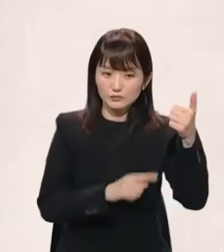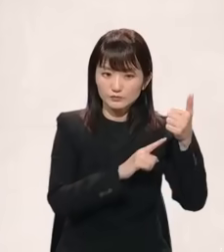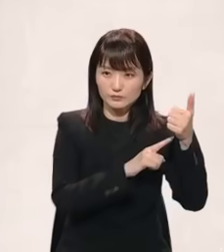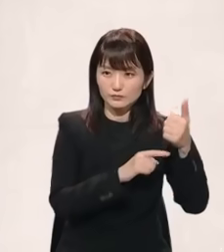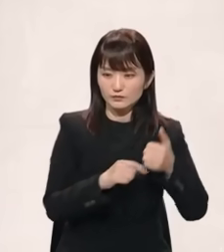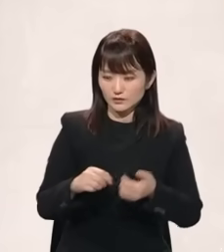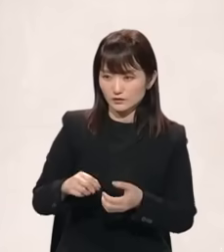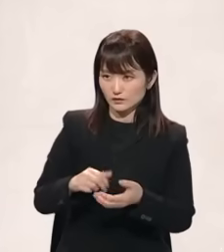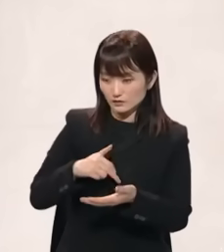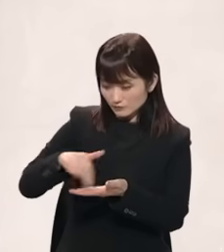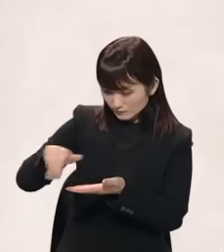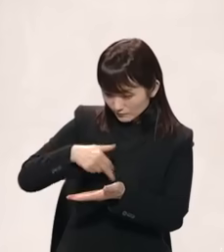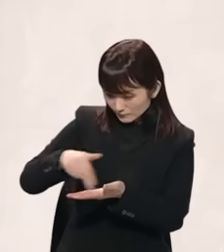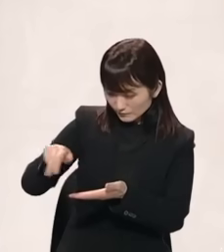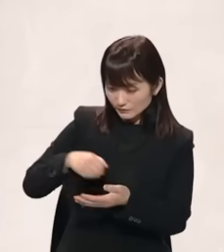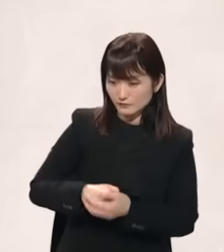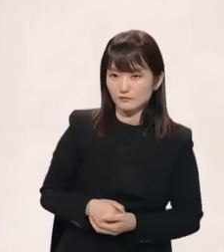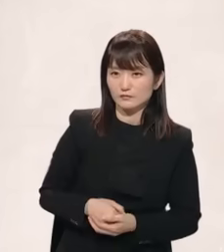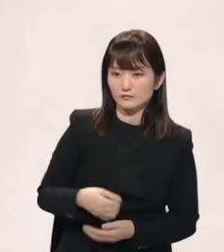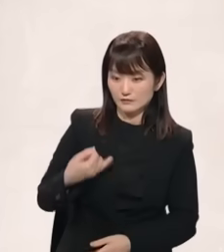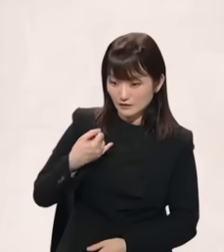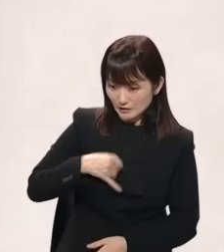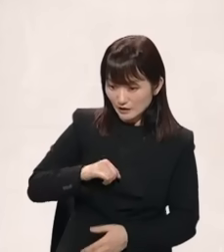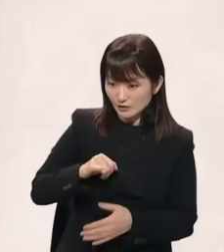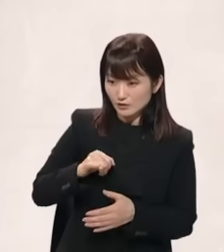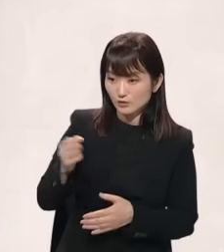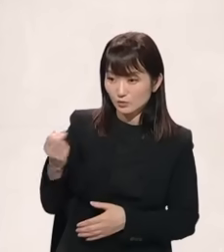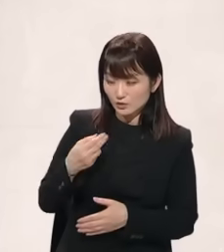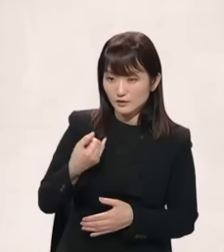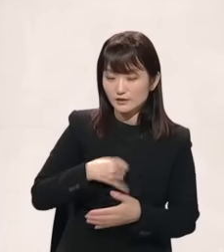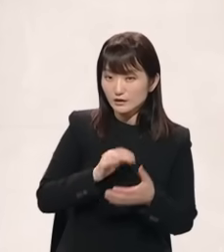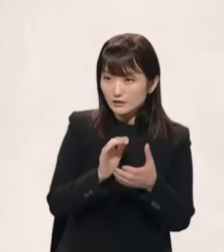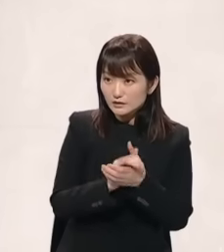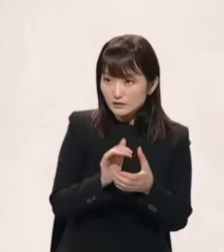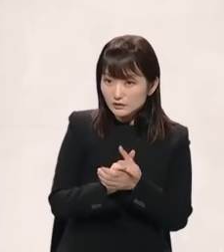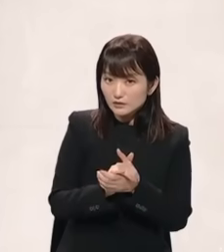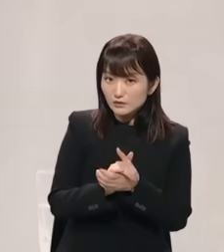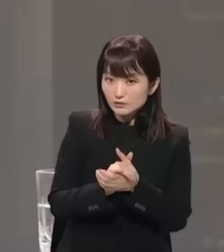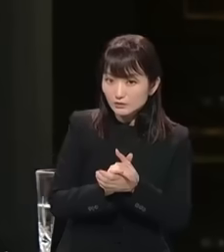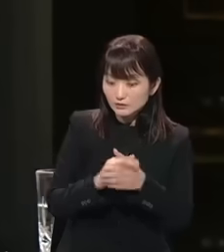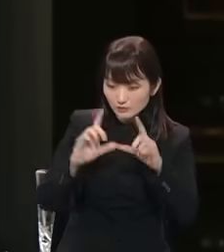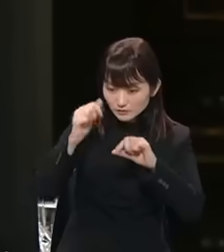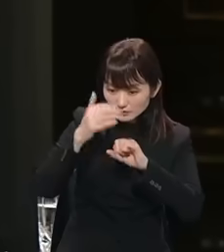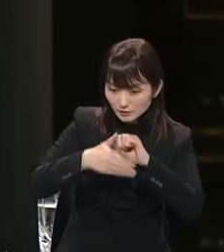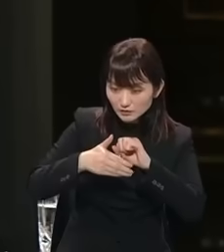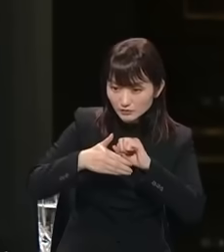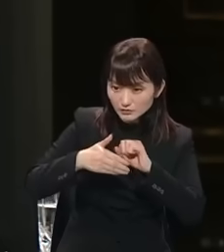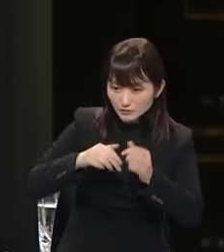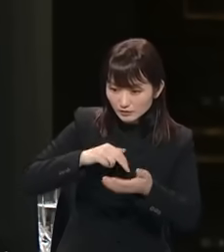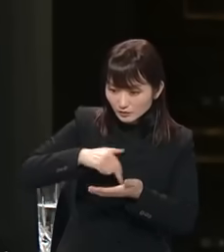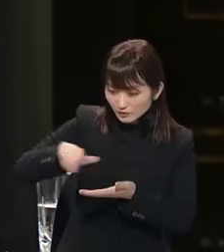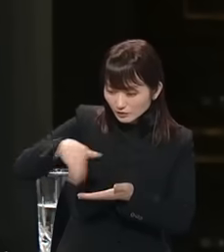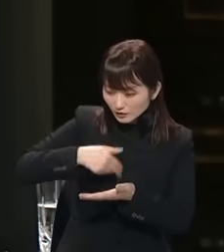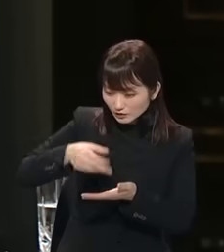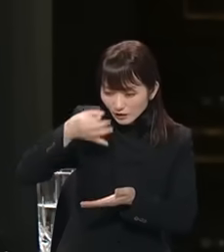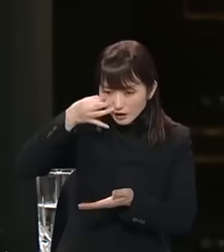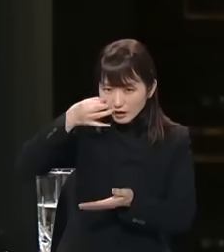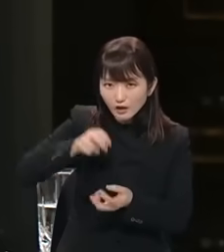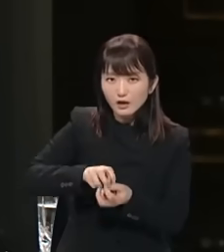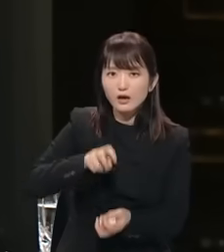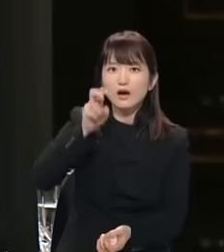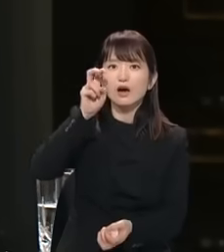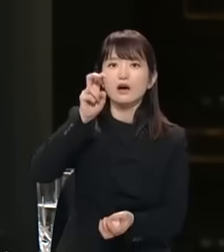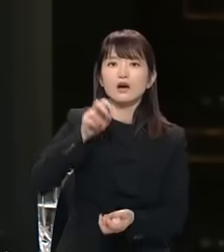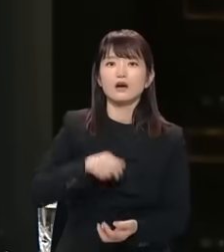대화방에서 딸과 딸 친구들의 사진을 놓고 막 주고받은 대화 보시고 경악을 금치 못하셨다고